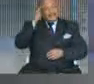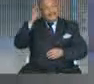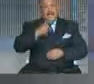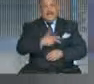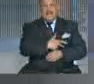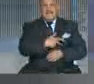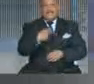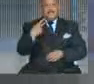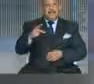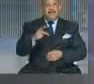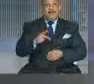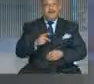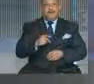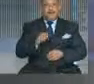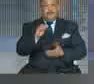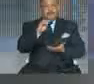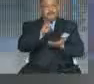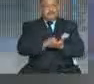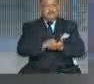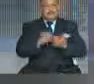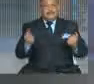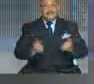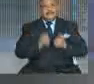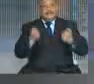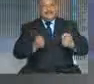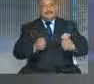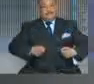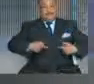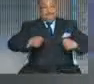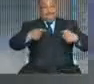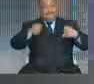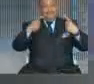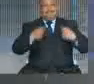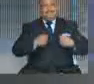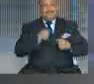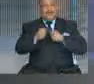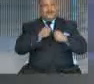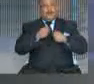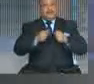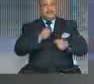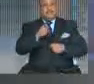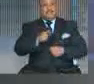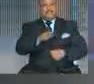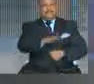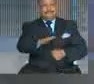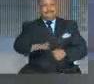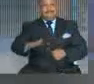رياضية مختصة دورة إقليمية في الملاكمة للصنف الأصغر بقفصة يومي